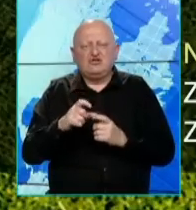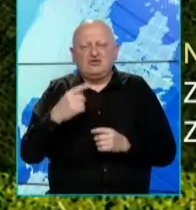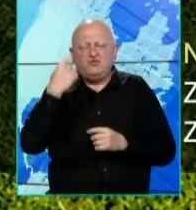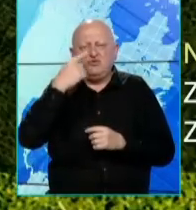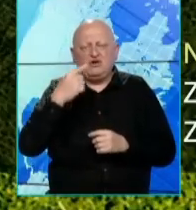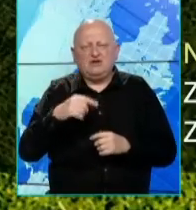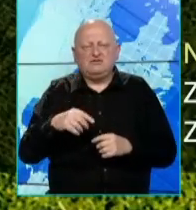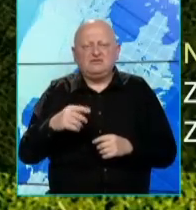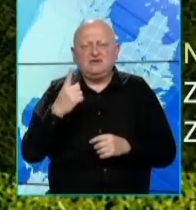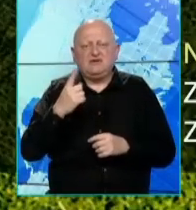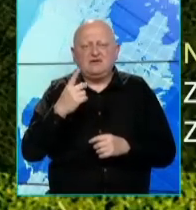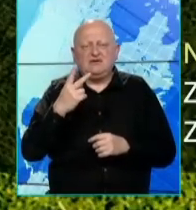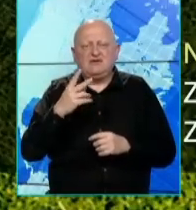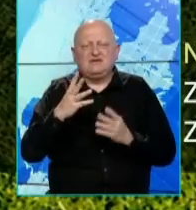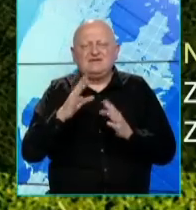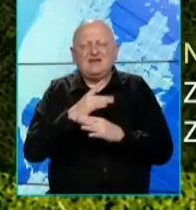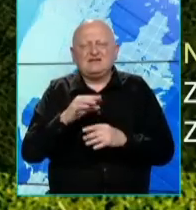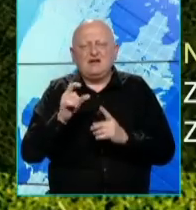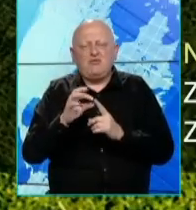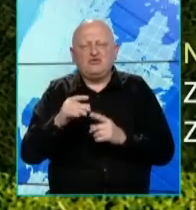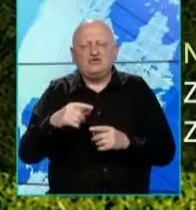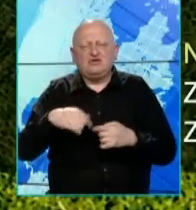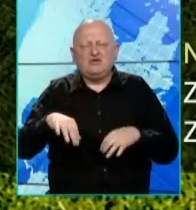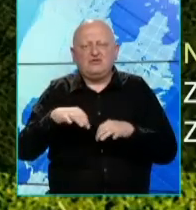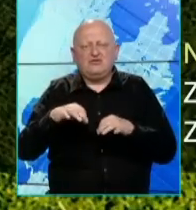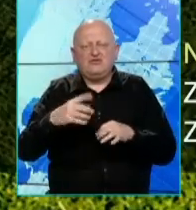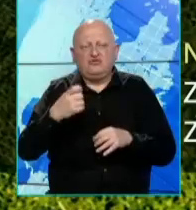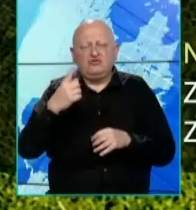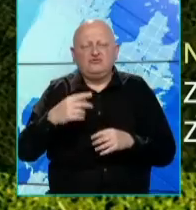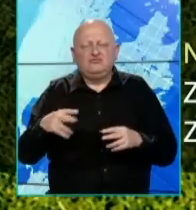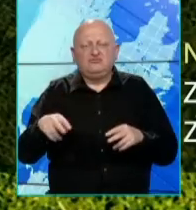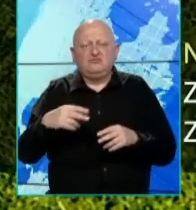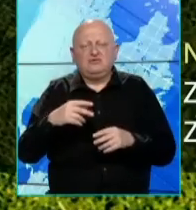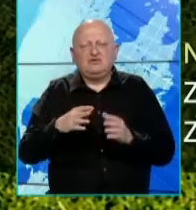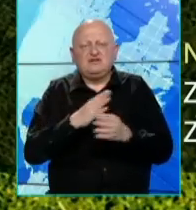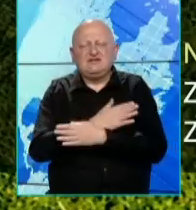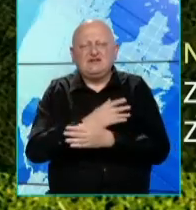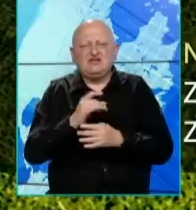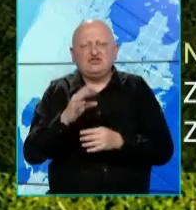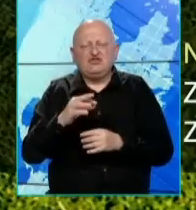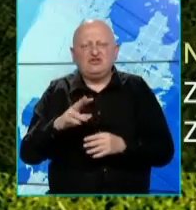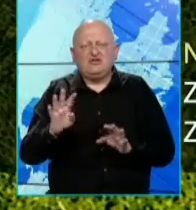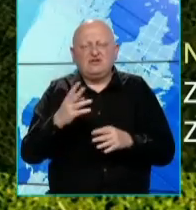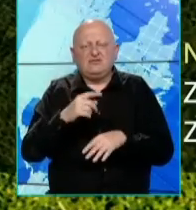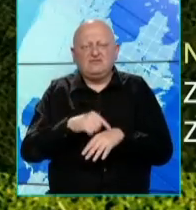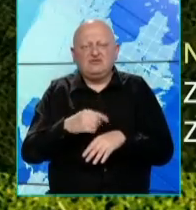nedjelju će na teren Zvijezda 09 i Posušje, dok će kolo kompletirati u još jednom derbiju Zrinski željezničar od